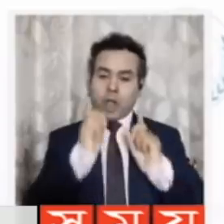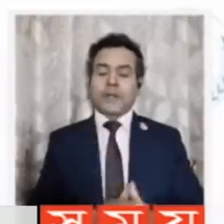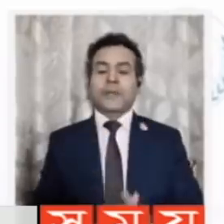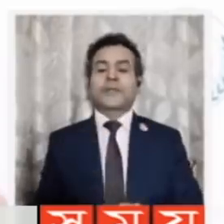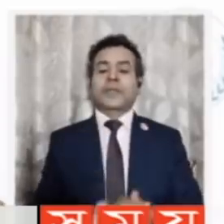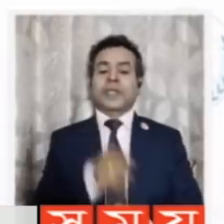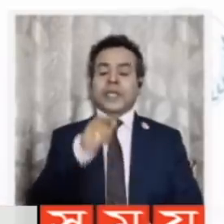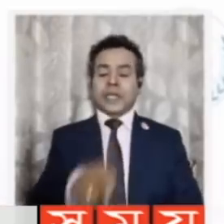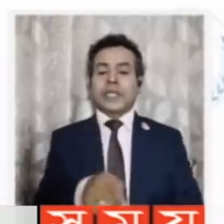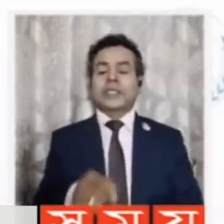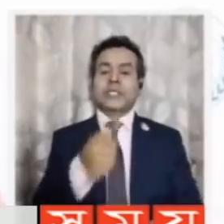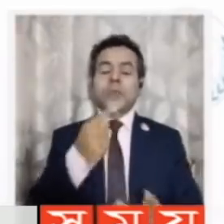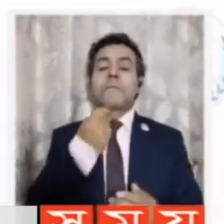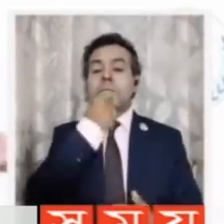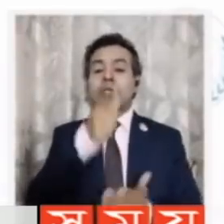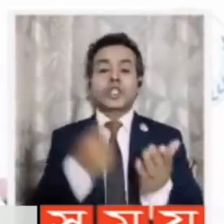প্রসঙ্গে।